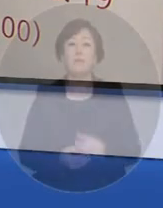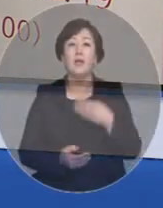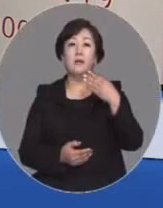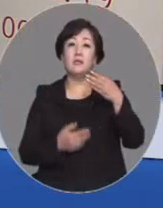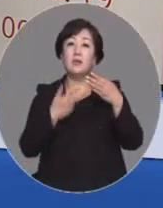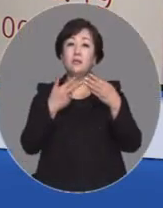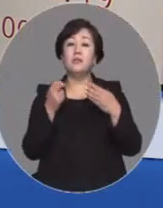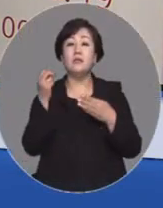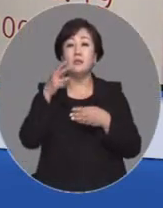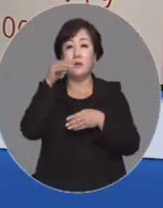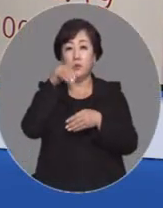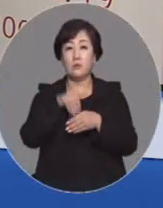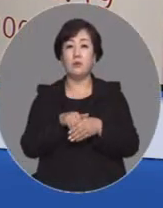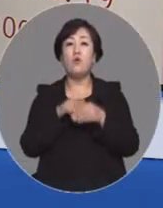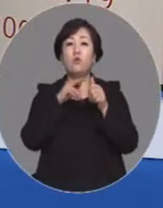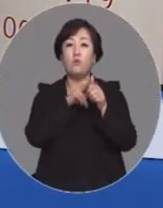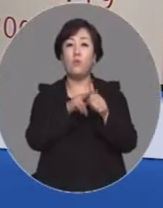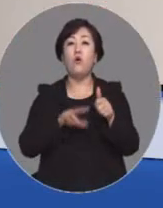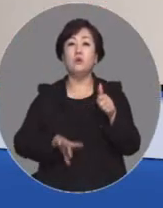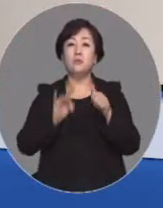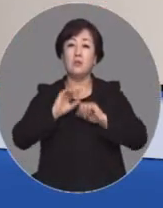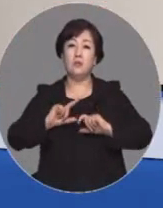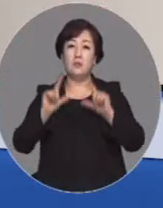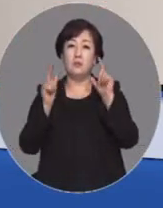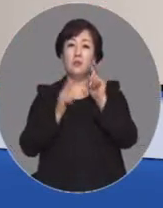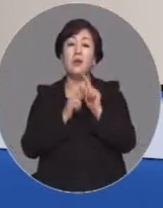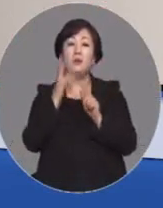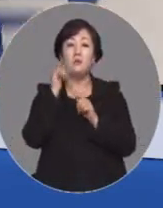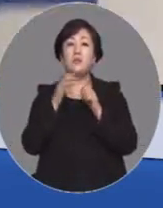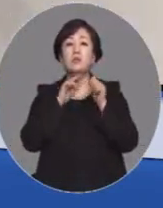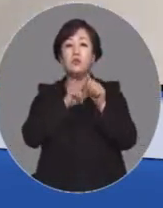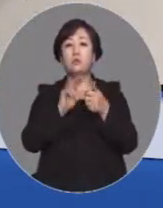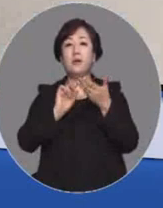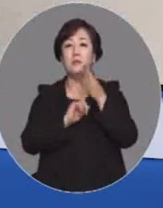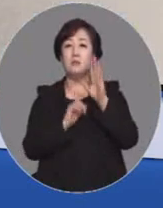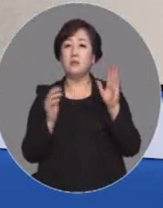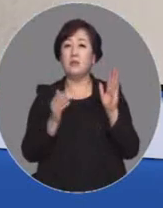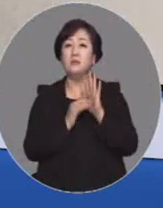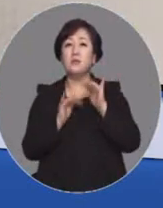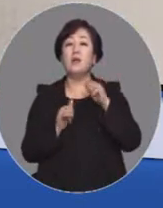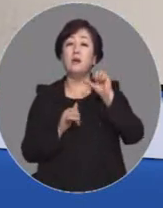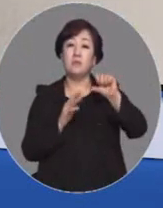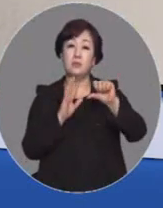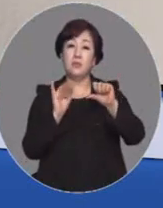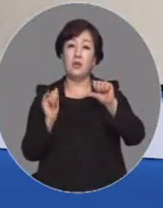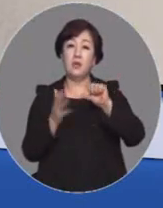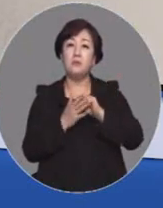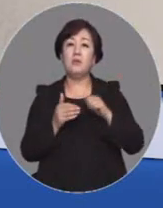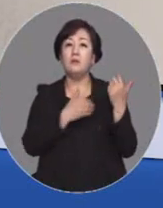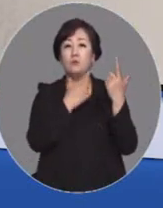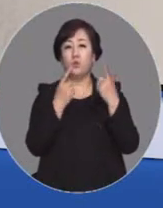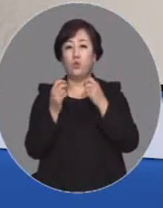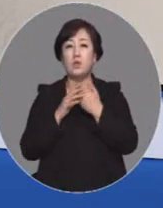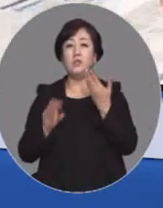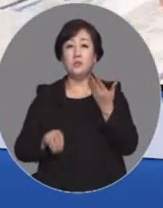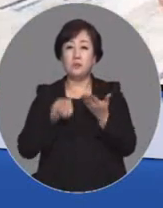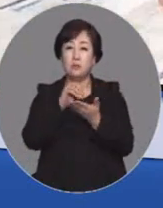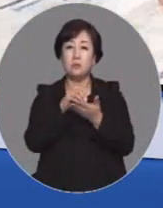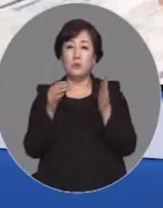4.7 재보궐선거 후보 등록 첫날 울산에서 출마를 선언한 후보 5명이 일제히 등록을